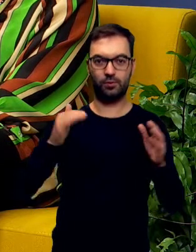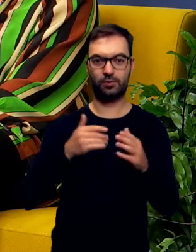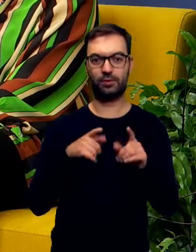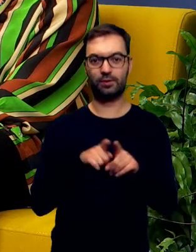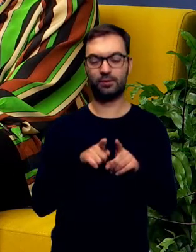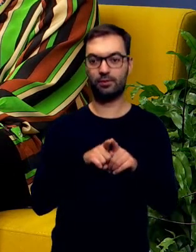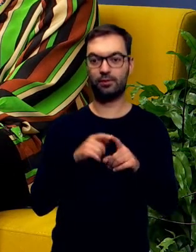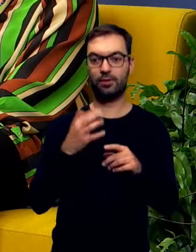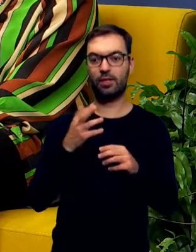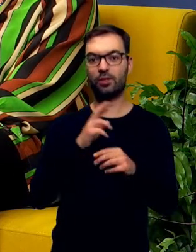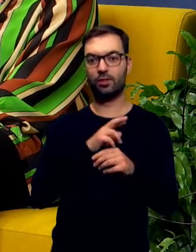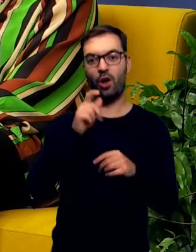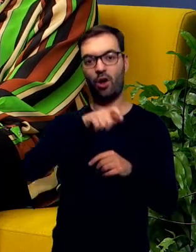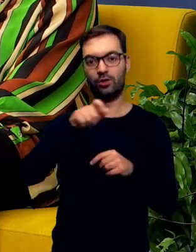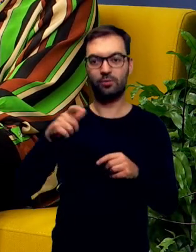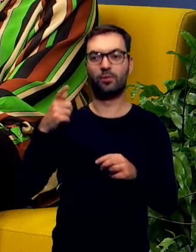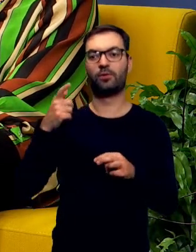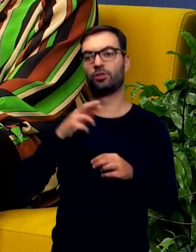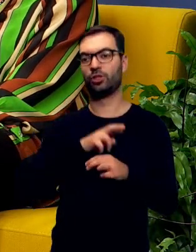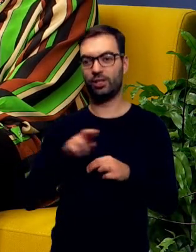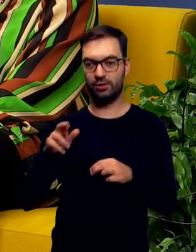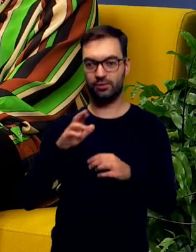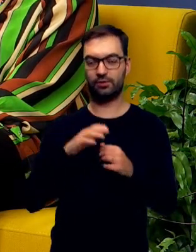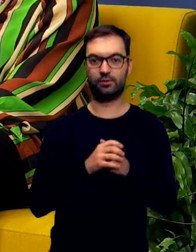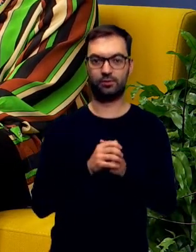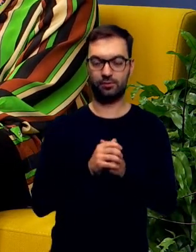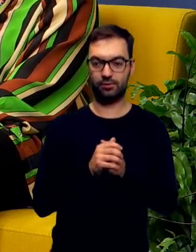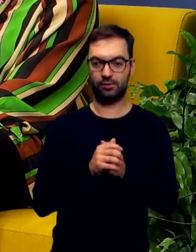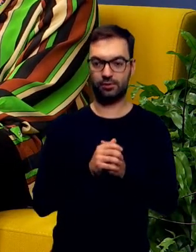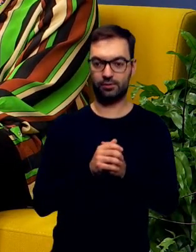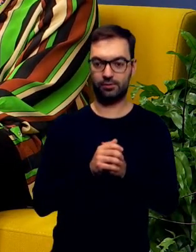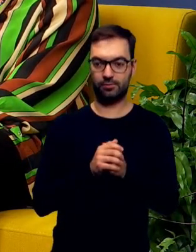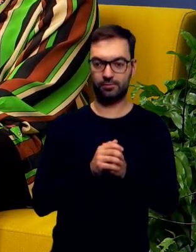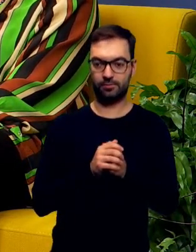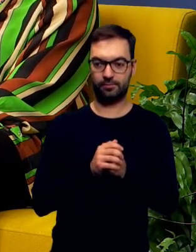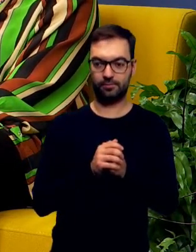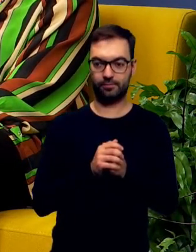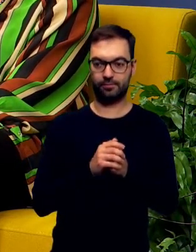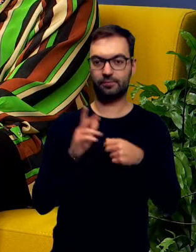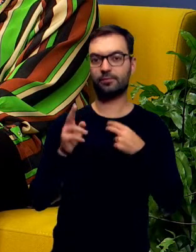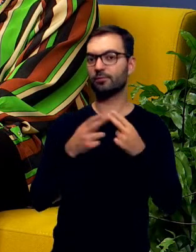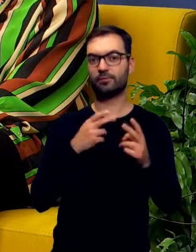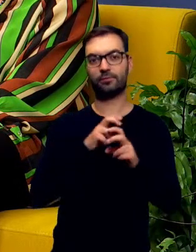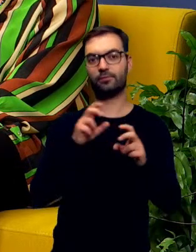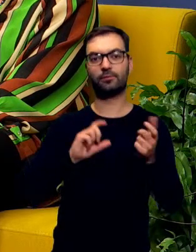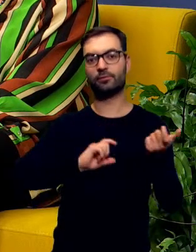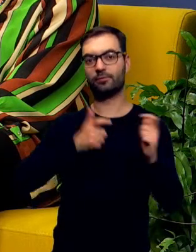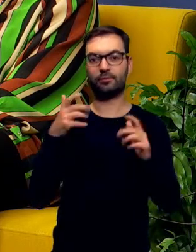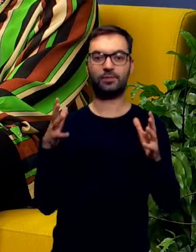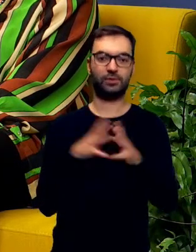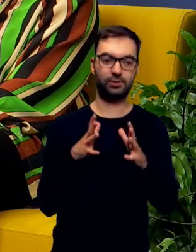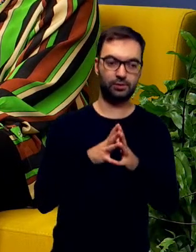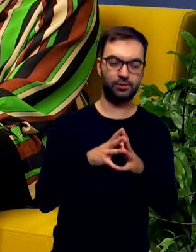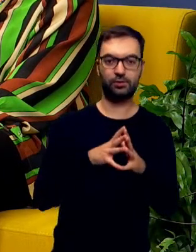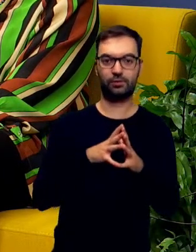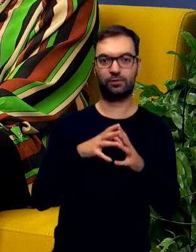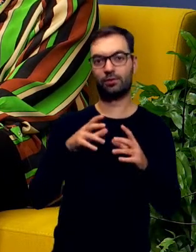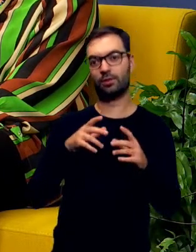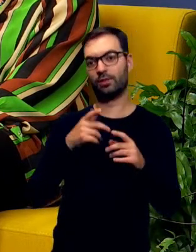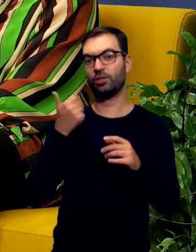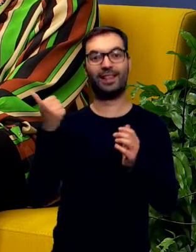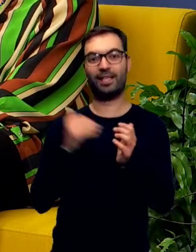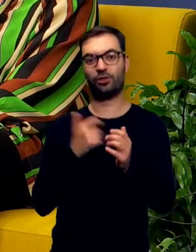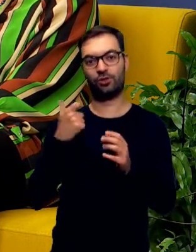ilością środków osobowych, środków rzeczowych, niezależnie od tego, czy się wydarza 10 trudnych wypadków w ciągu zimy,